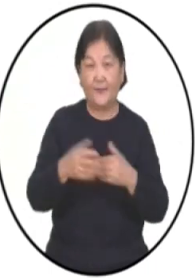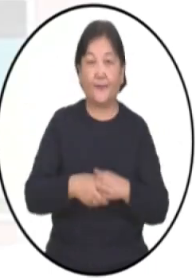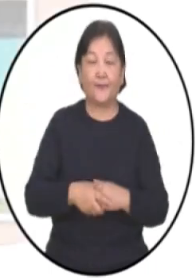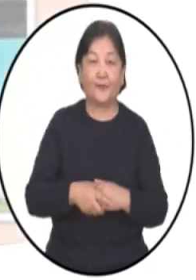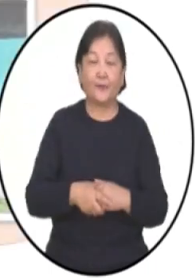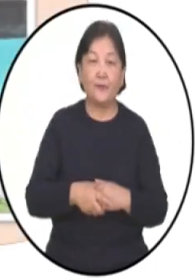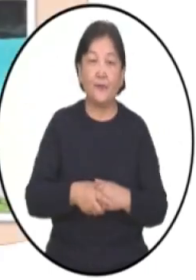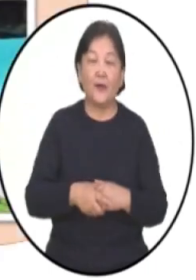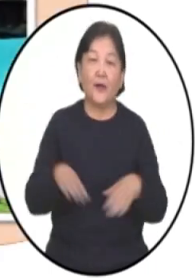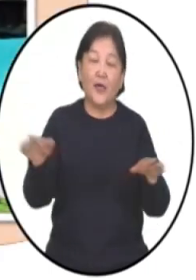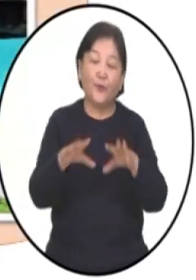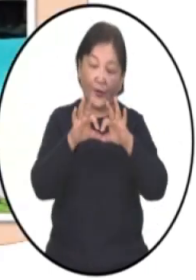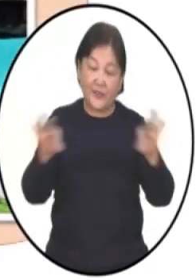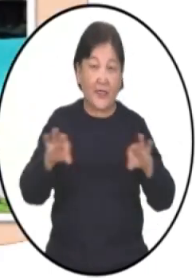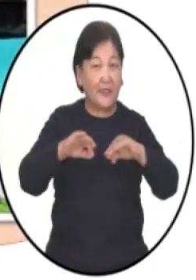За тэгвэл энэ дотор задлаа.